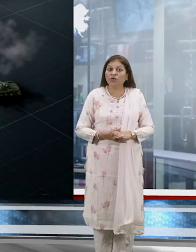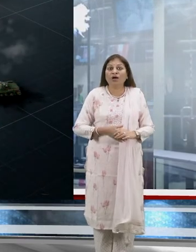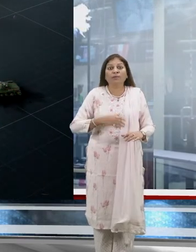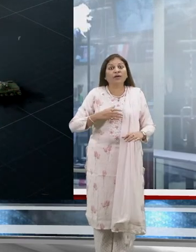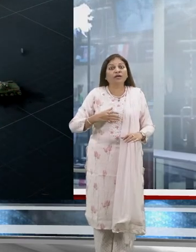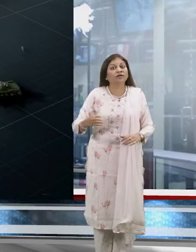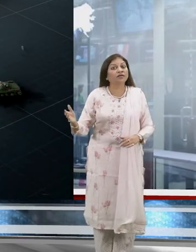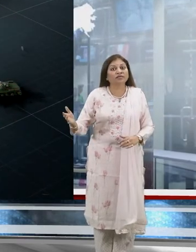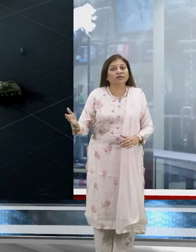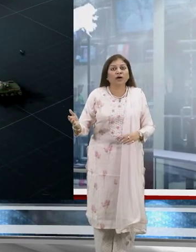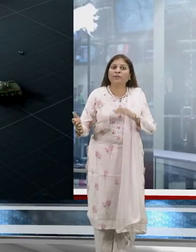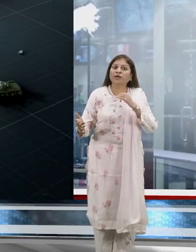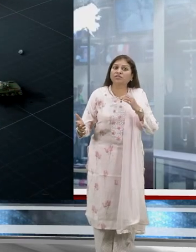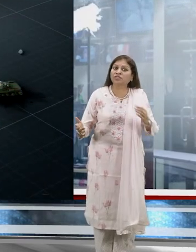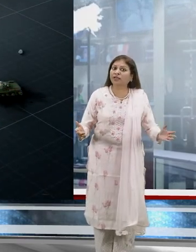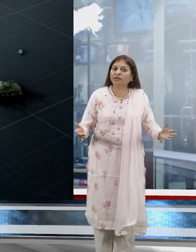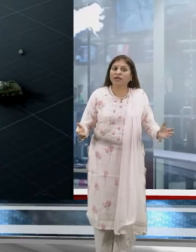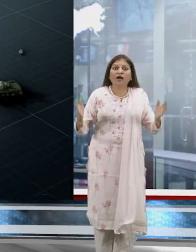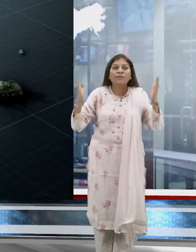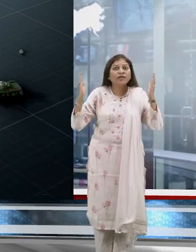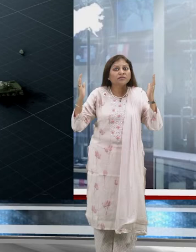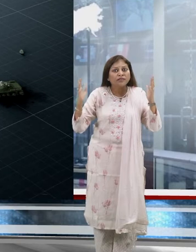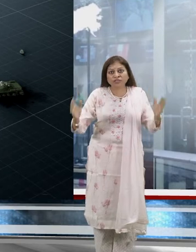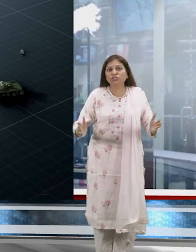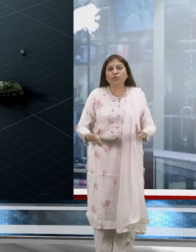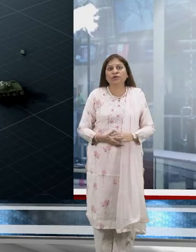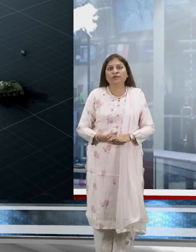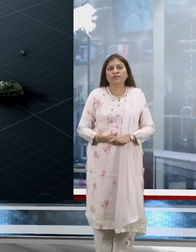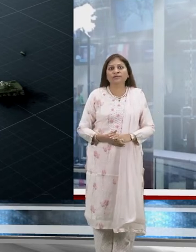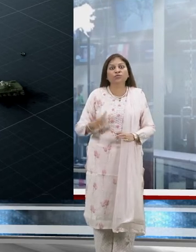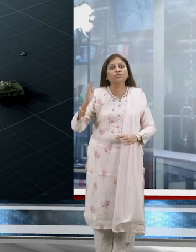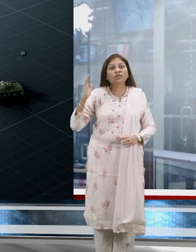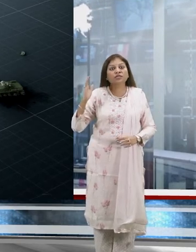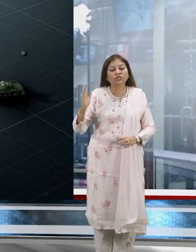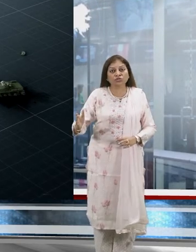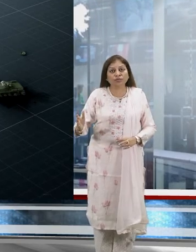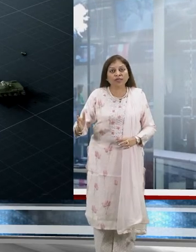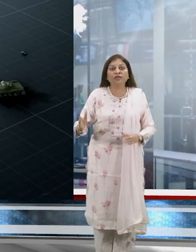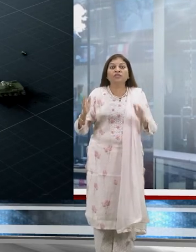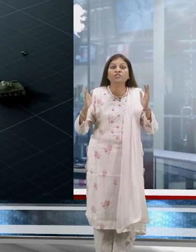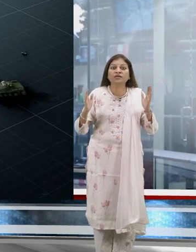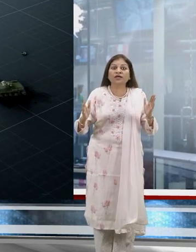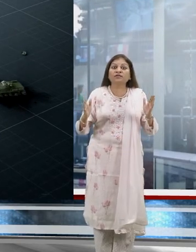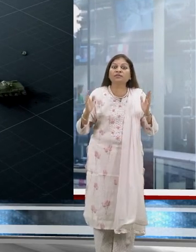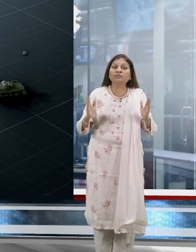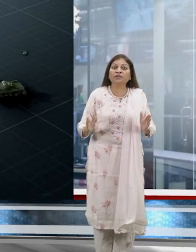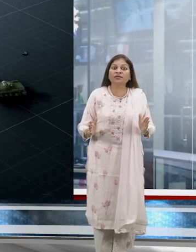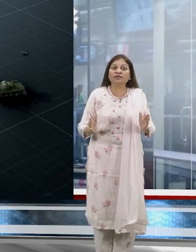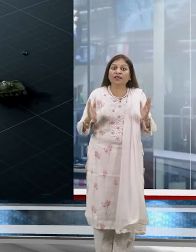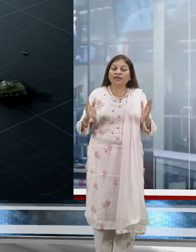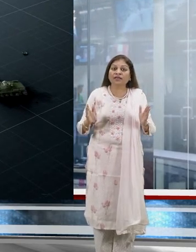नागरिकों को अपना घर, अपना शहर, अपना देश छोड़कर दूसरे देशों में